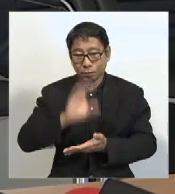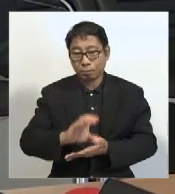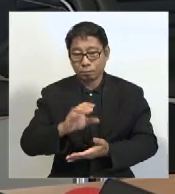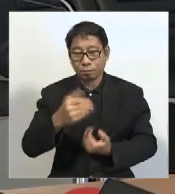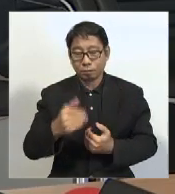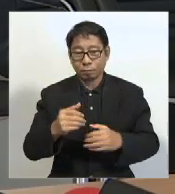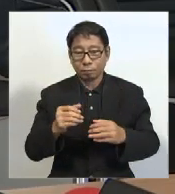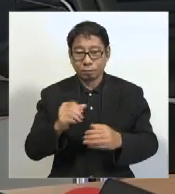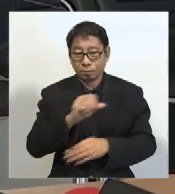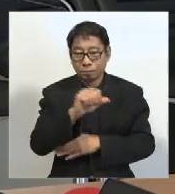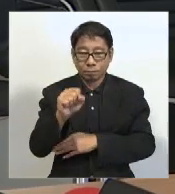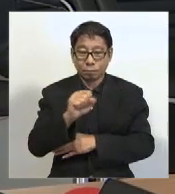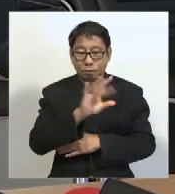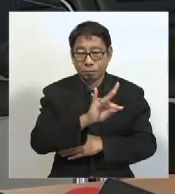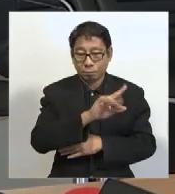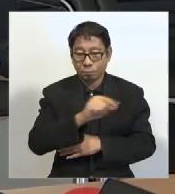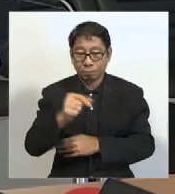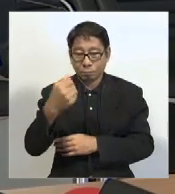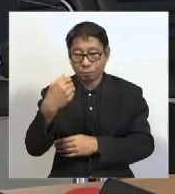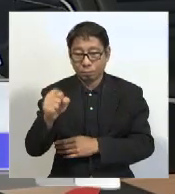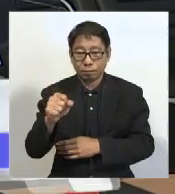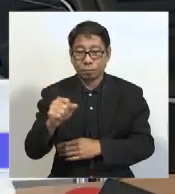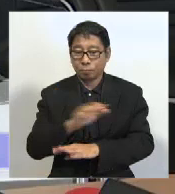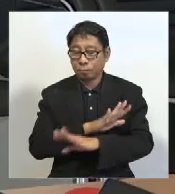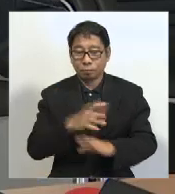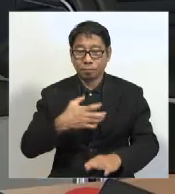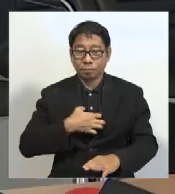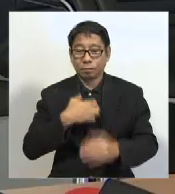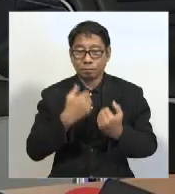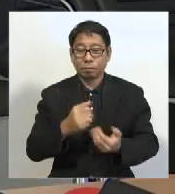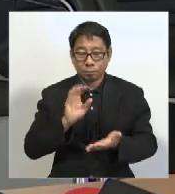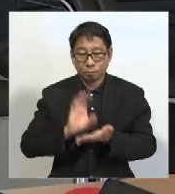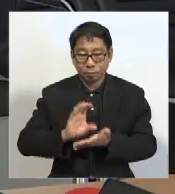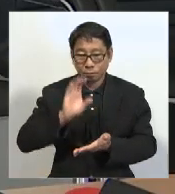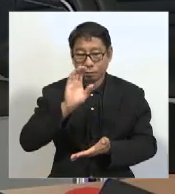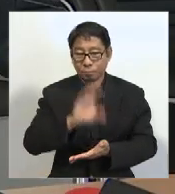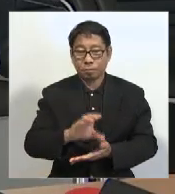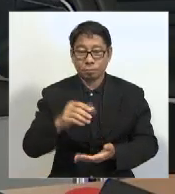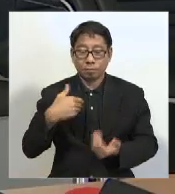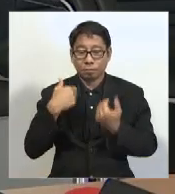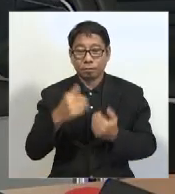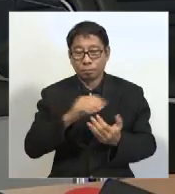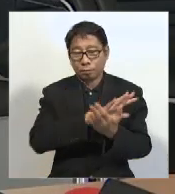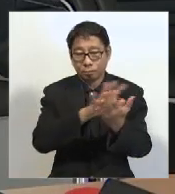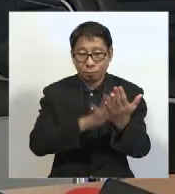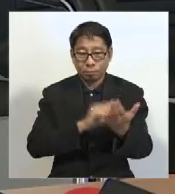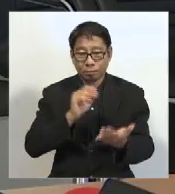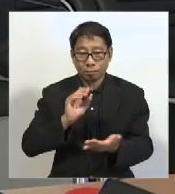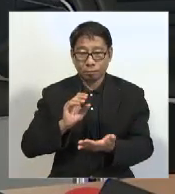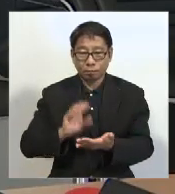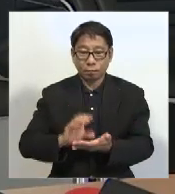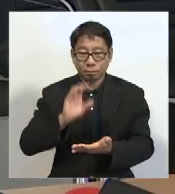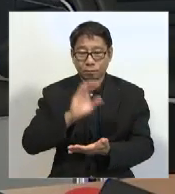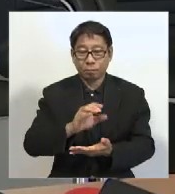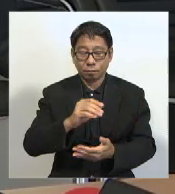องเข้าสภาช่วงวันที่8ถึง10เราก็ไม่อยากให้กระบวนการทางงบประมาณเนี่ยซึ่งจะทำให้ประเทศนั้นมีรายจ่ายไป